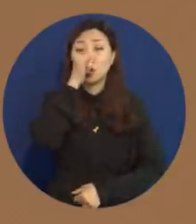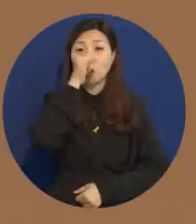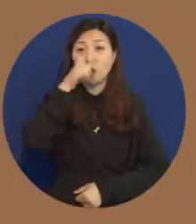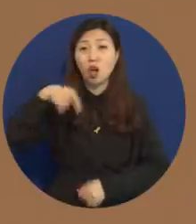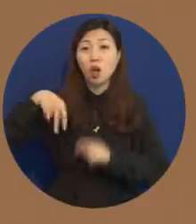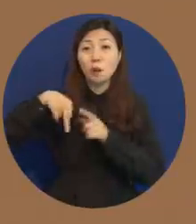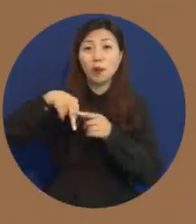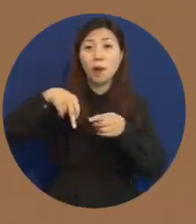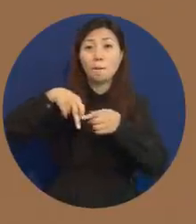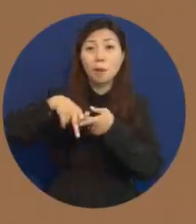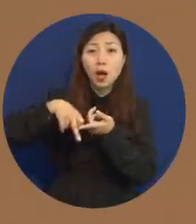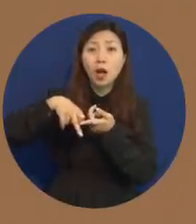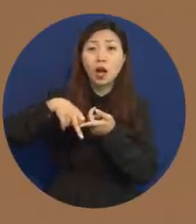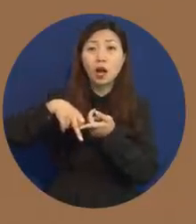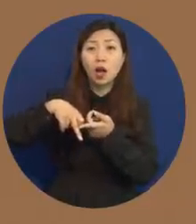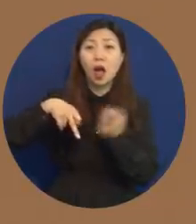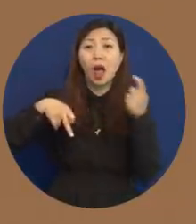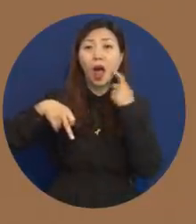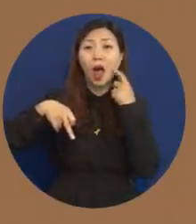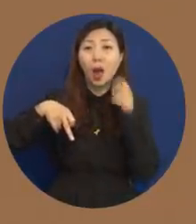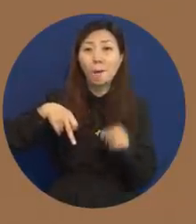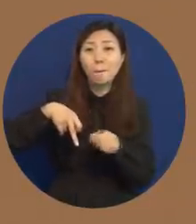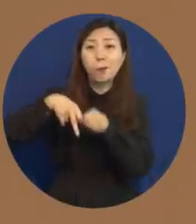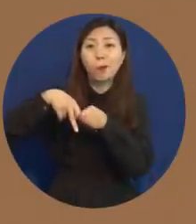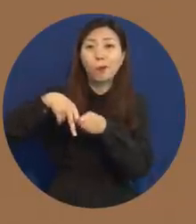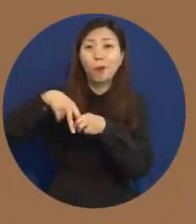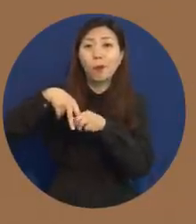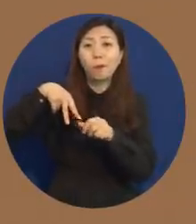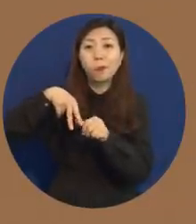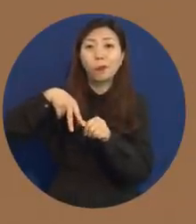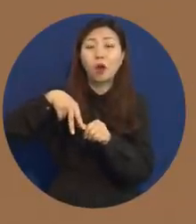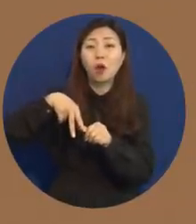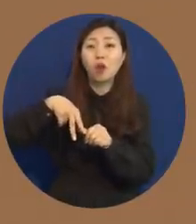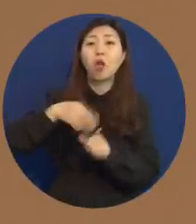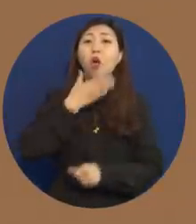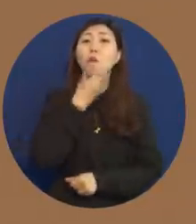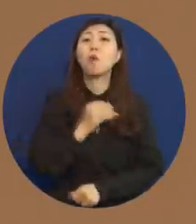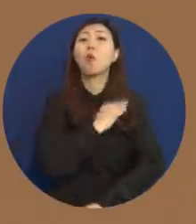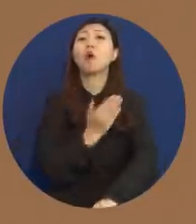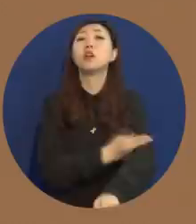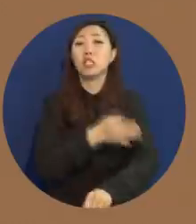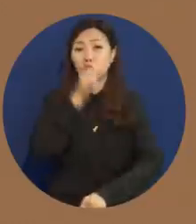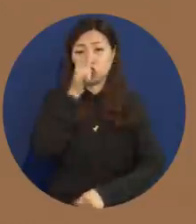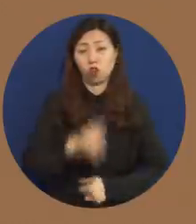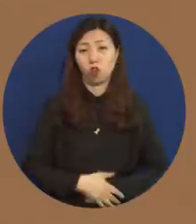다쳐가 교통사고 나가 부러져가 의족을 해놔도 행복할 권리가 있어요, 없어요? 있어요.